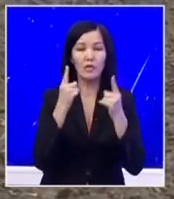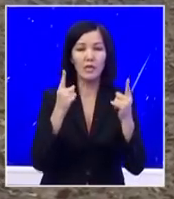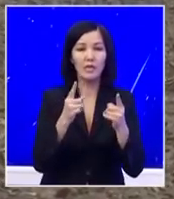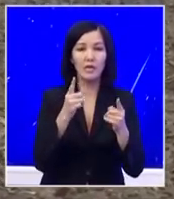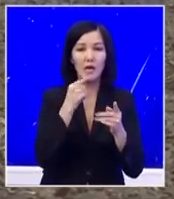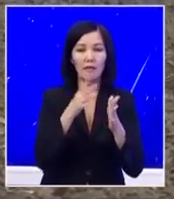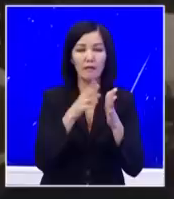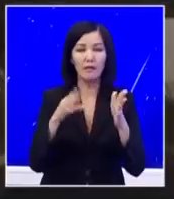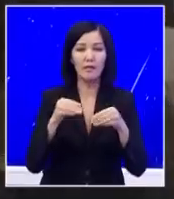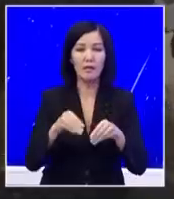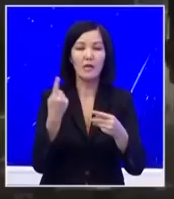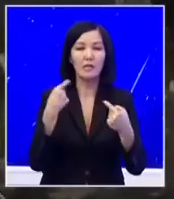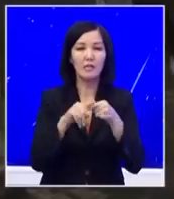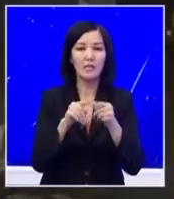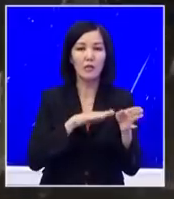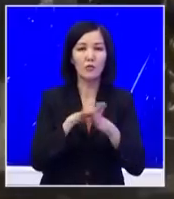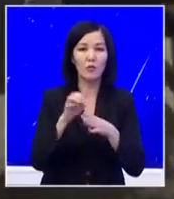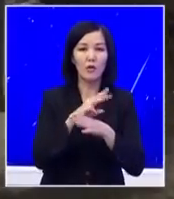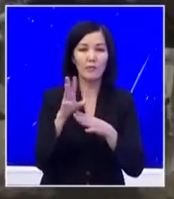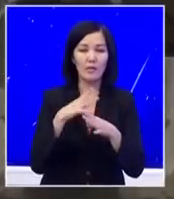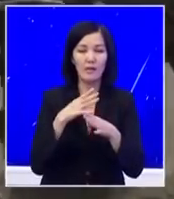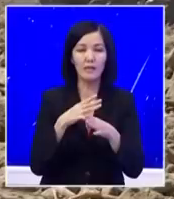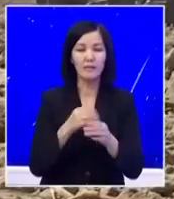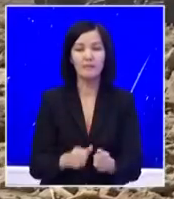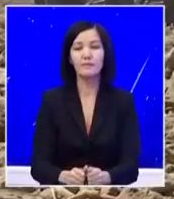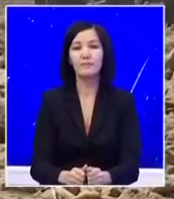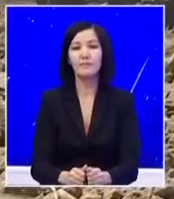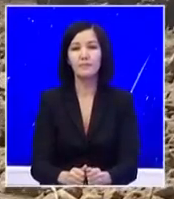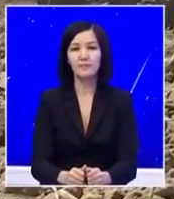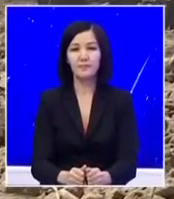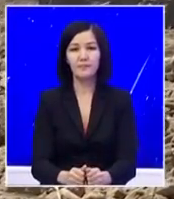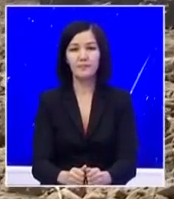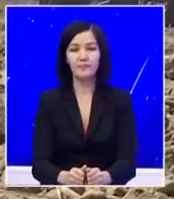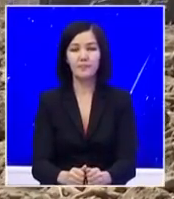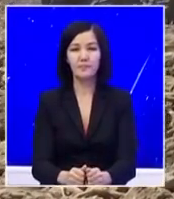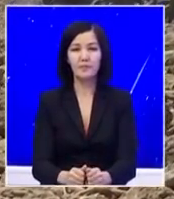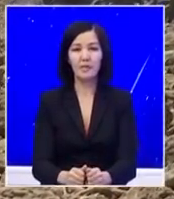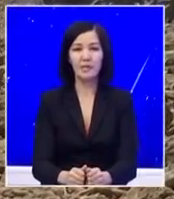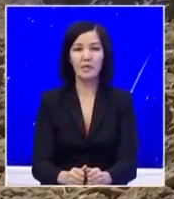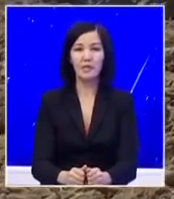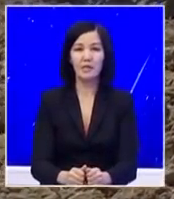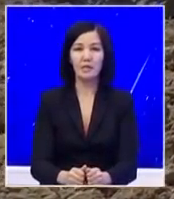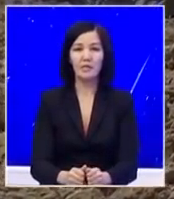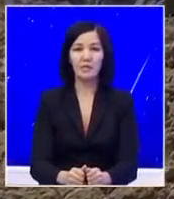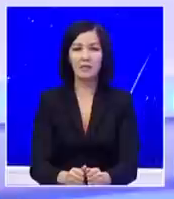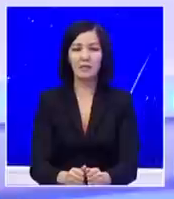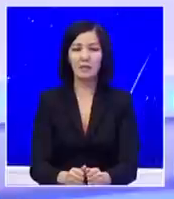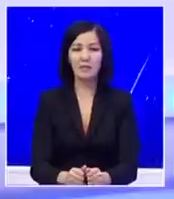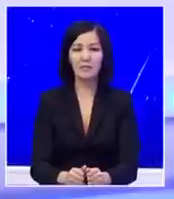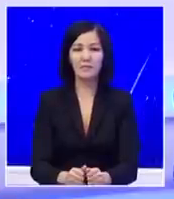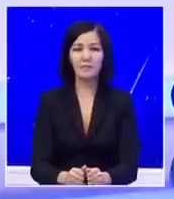түбір егуге арналған техникалармен толық қамтылған. Меруерт Қыдырбайқызы, Нұржан Мұханов, Жетісу телеарнасы Ақсу ауданынан.